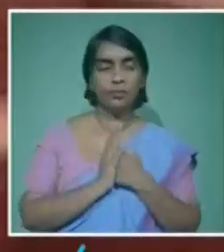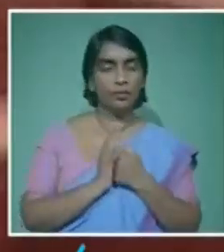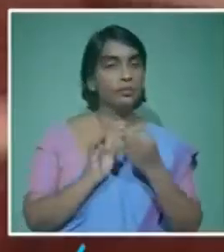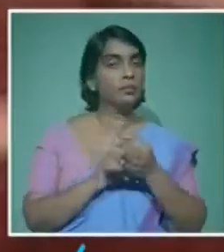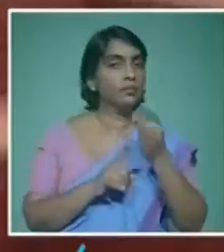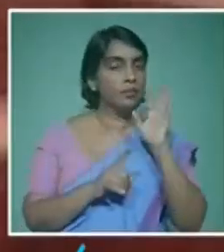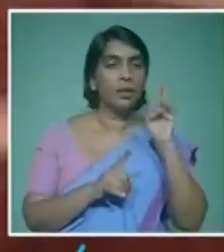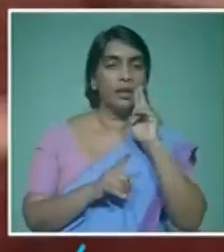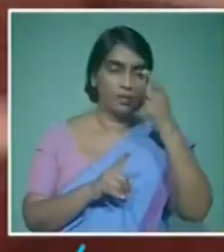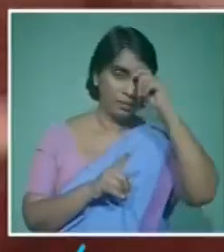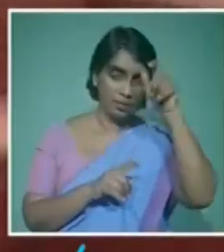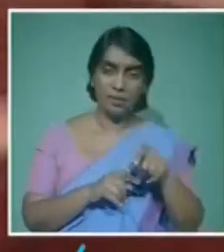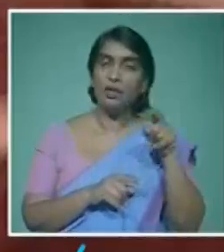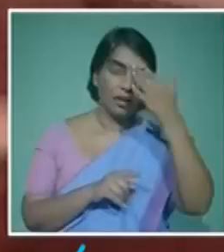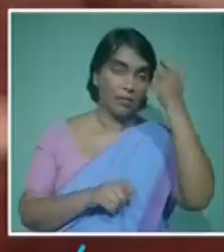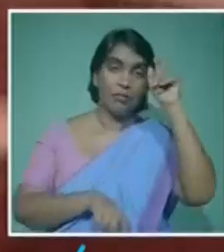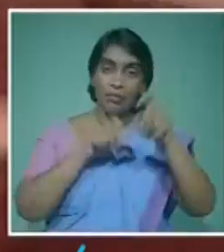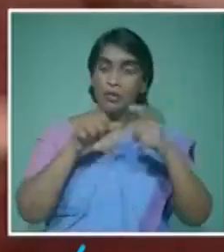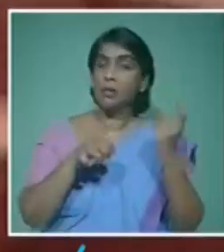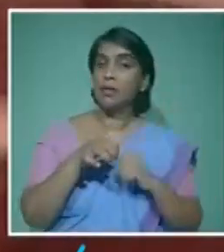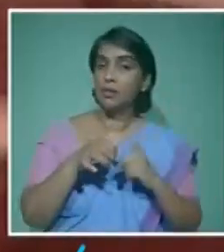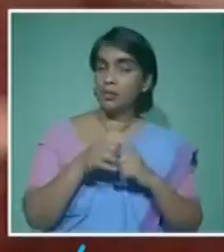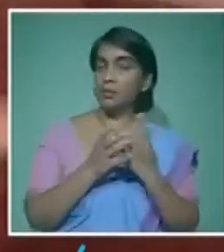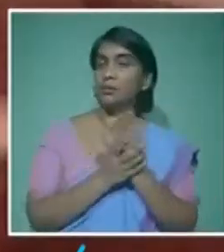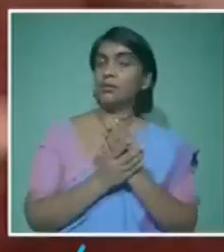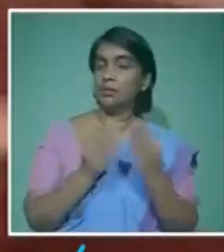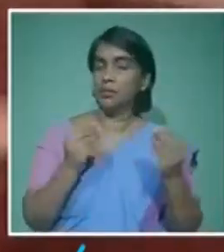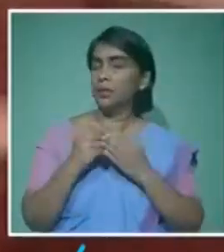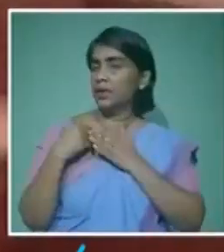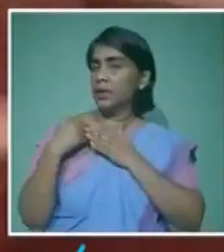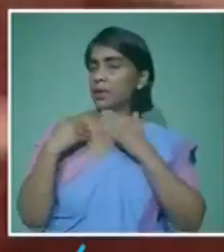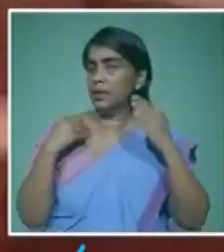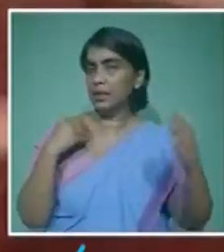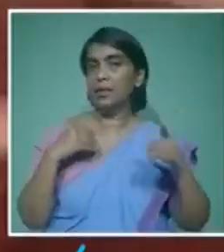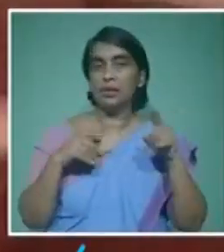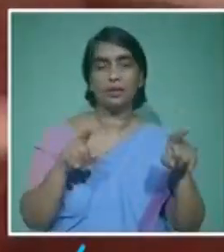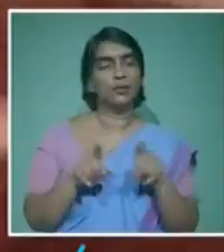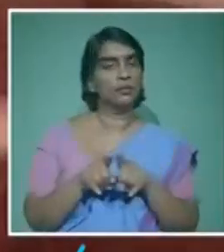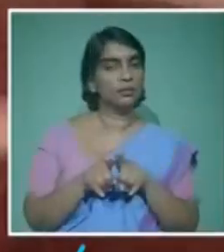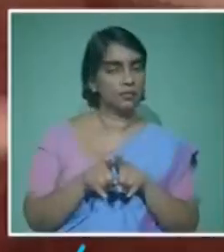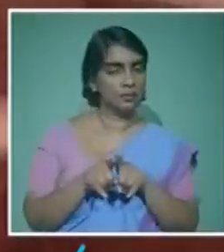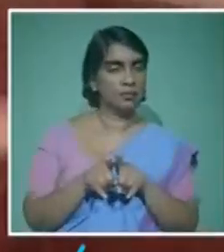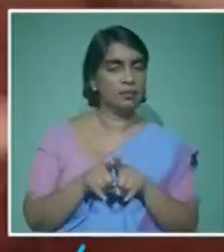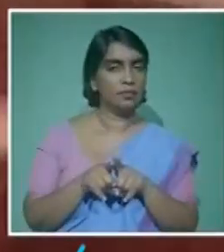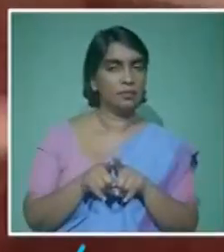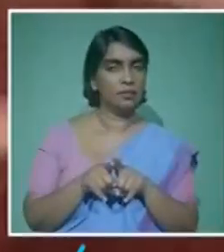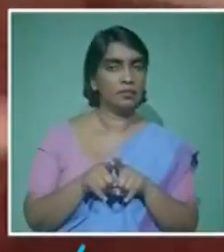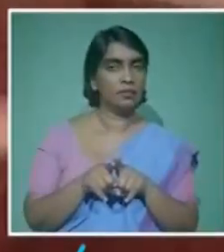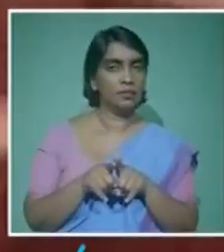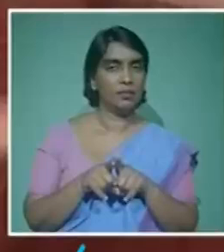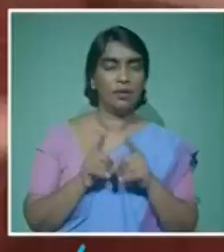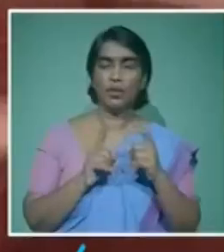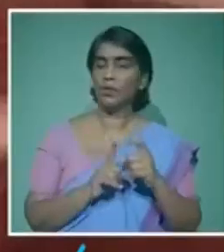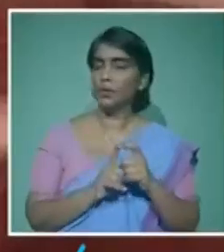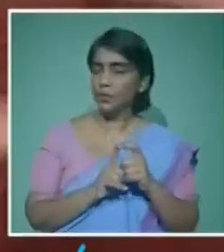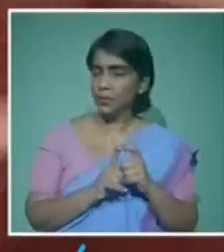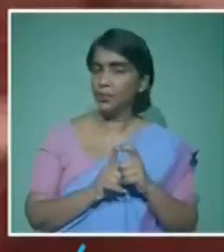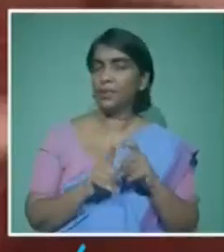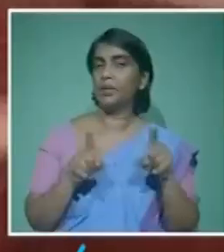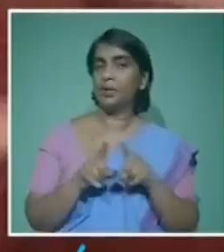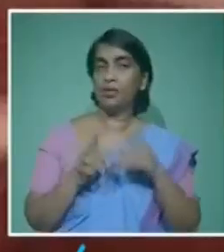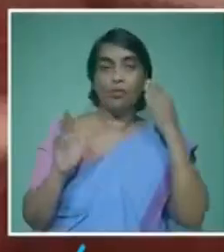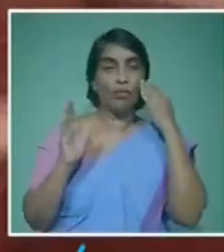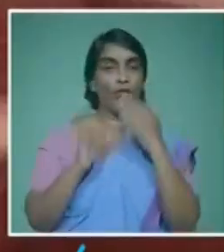தமிழ் மக்களின் பிரச்சனைகளை தீர்ப்பது தொடர்பில் நீண்ட காலமாக அக்கறை கொண்டிருப்பவர். அந்த வகையில் கௌரவ ஜனாதிபதி அவர்கள் தமிழ்